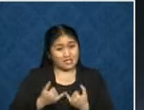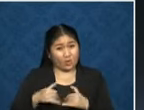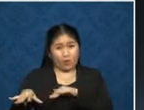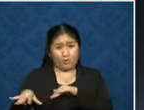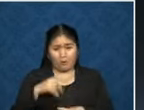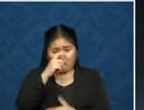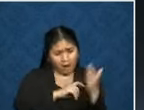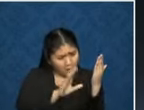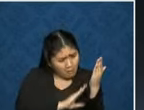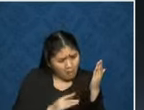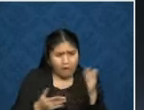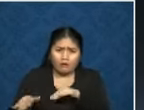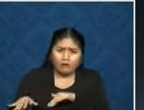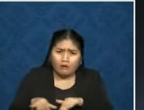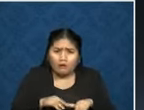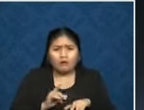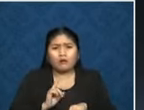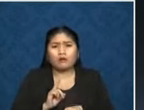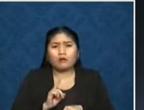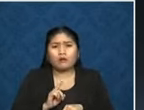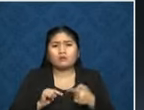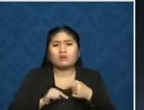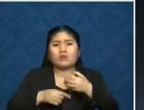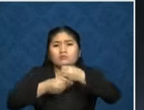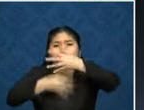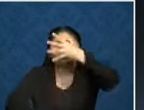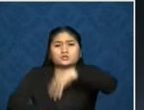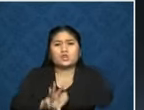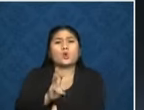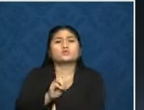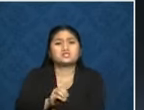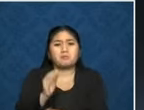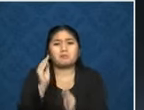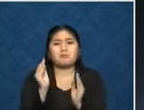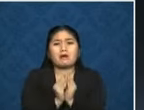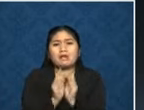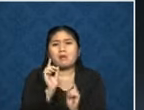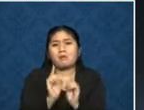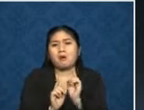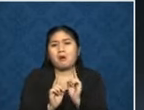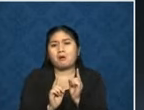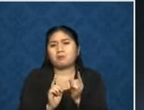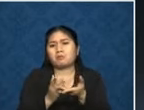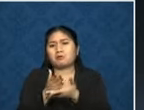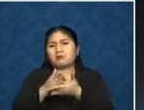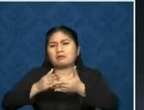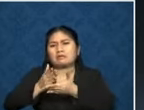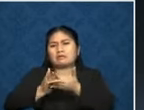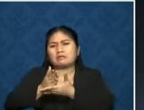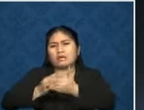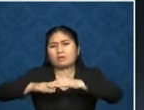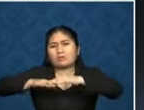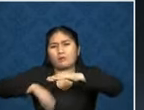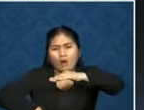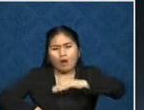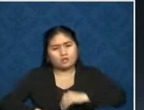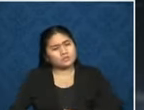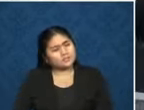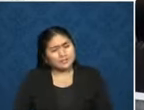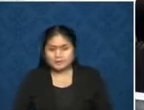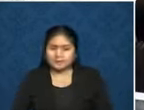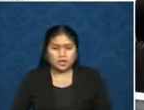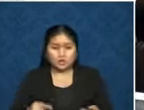ของประเทศไทยเรานั้นอยู่ในลำดับที่60และมีคะแนนดัชนีความพร้อมไม่ถึงครึ่งด้วยซ้ำไปเรามาดูกันที่ประเด็นการศึก